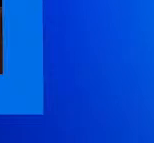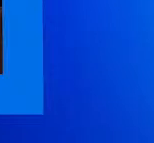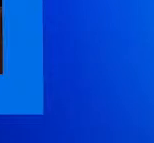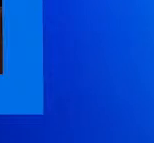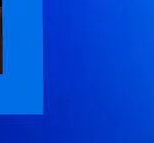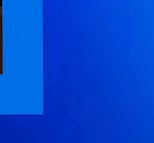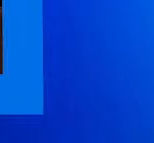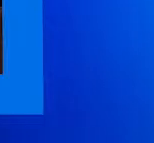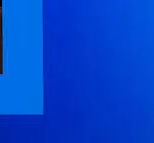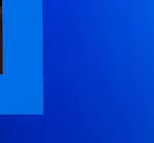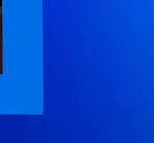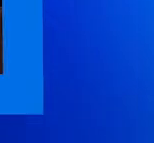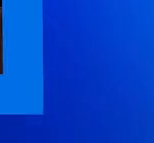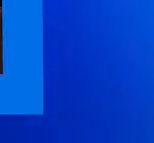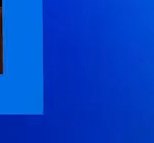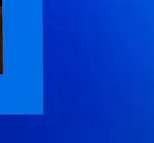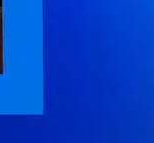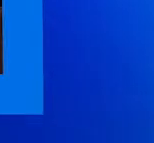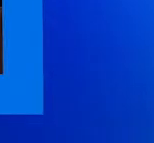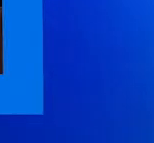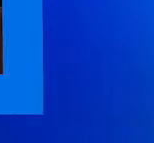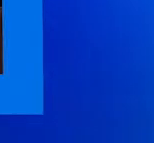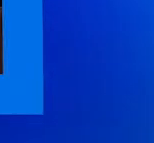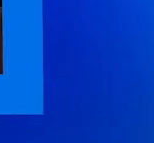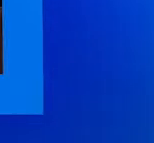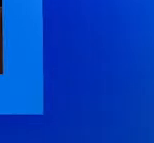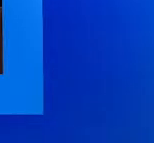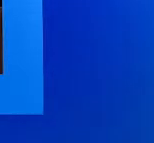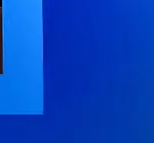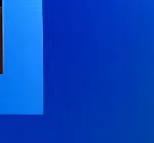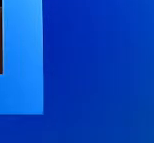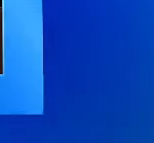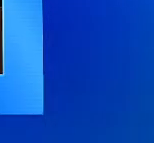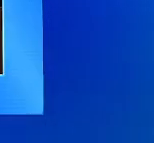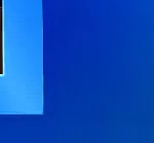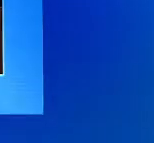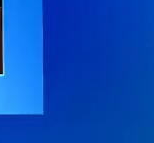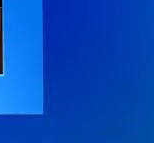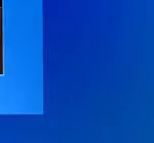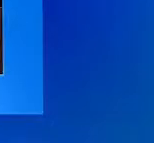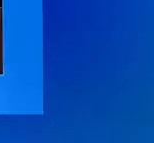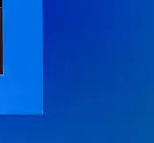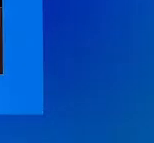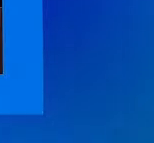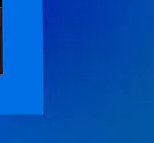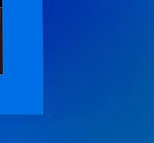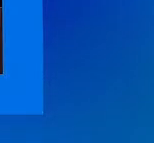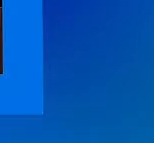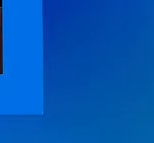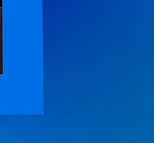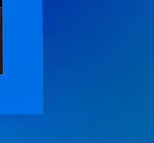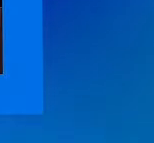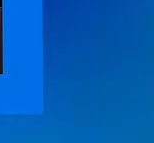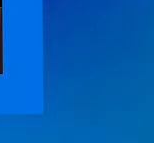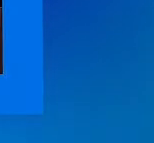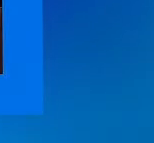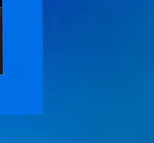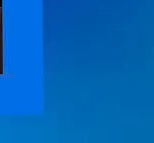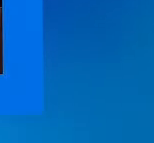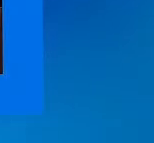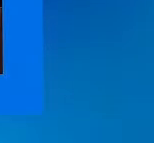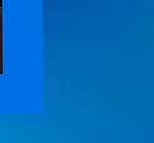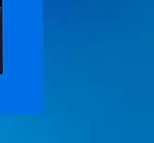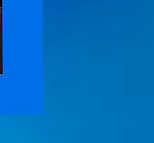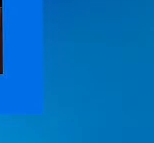publiquement publiquement Dieu l'a frappé publiquement et il est mort toutes